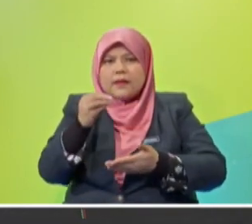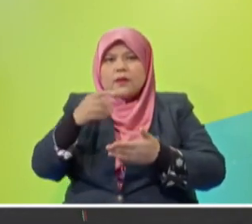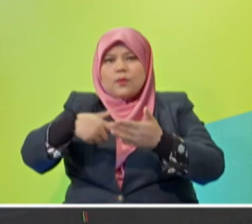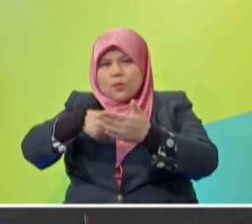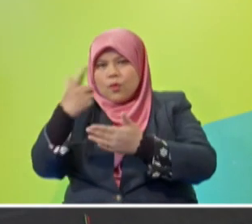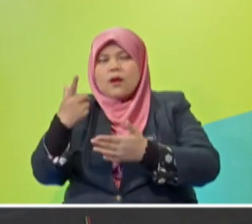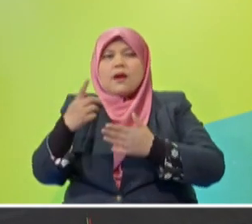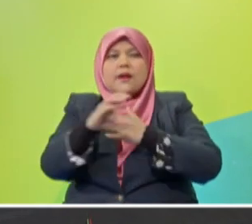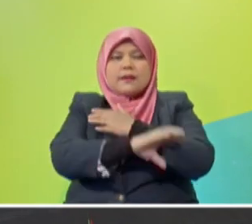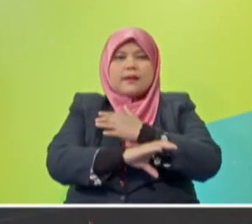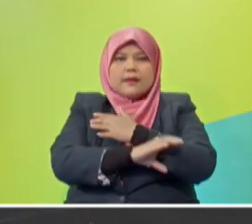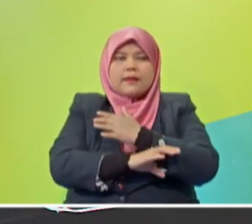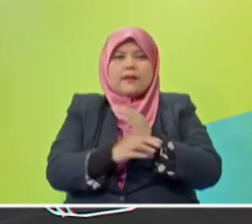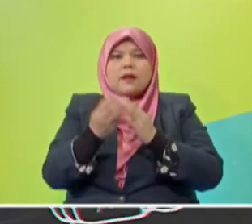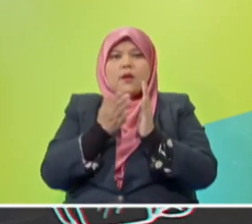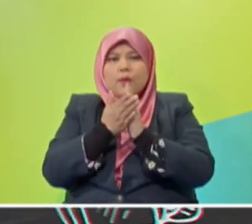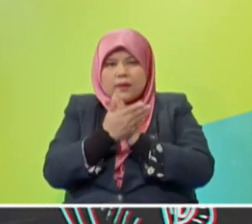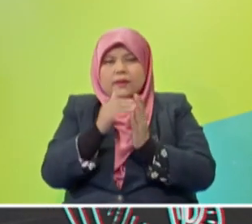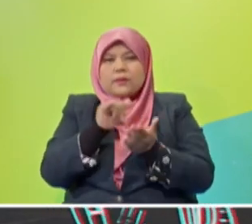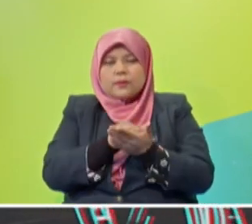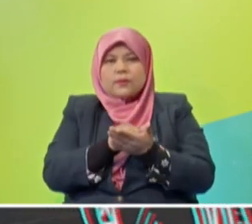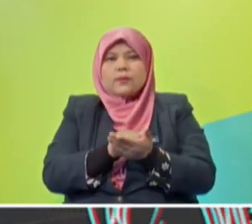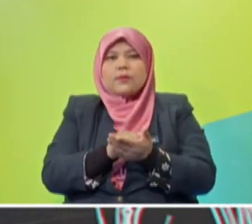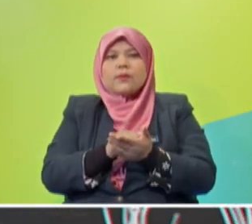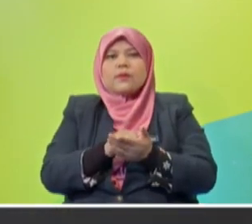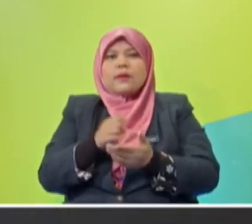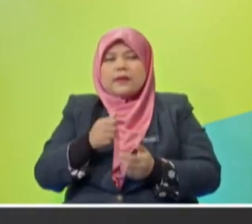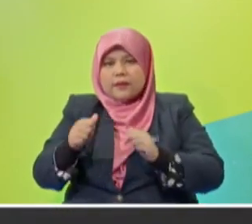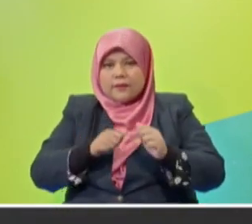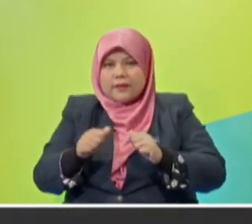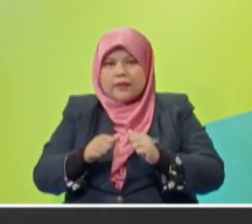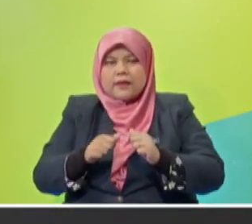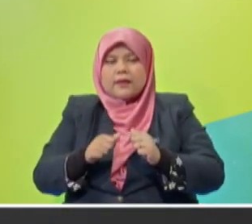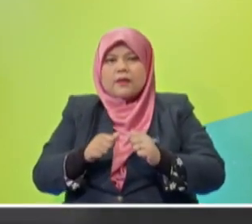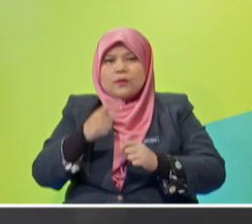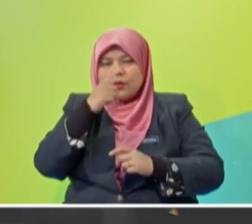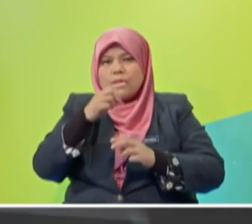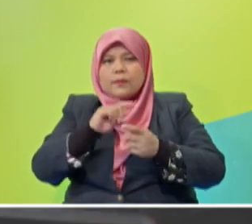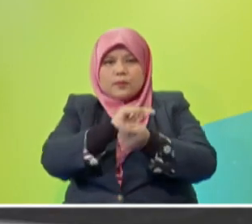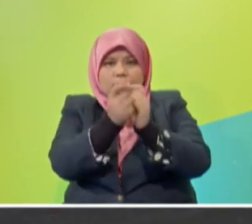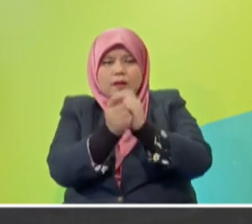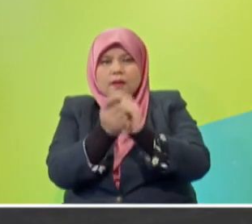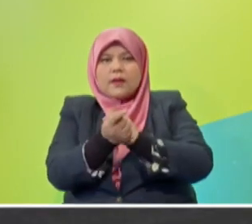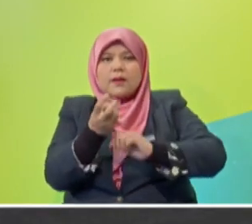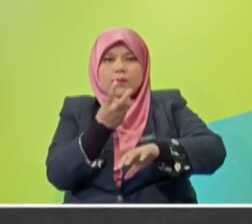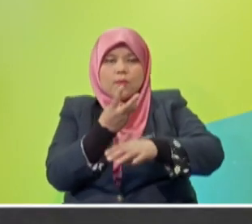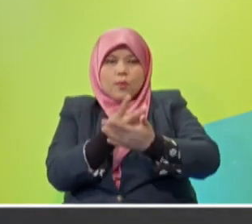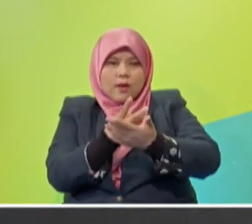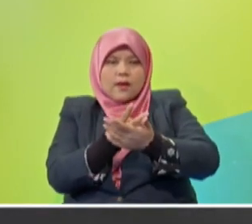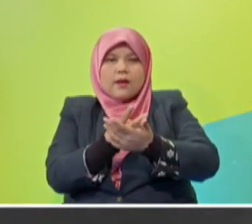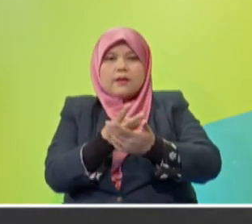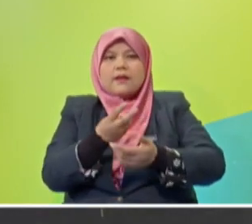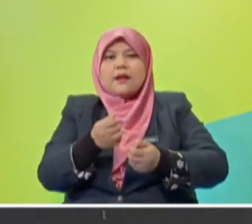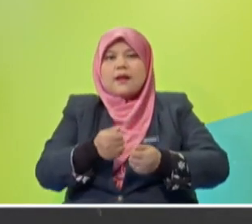negara. Oleh itu cikgu, aktiviti jual beli produk kayu akan menyebabkan wujudnya pertukaran mata wang asing yang sekaligus